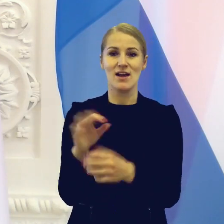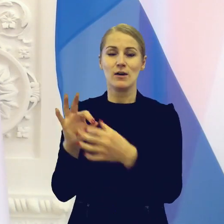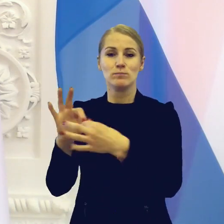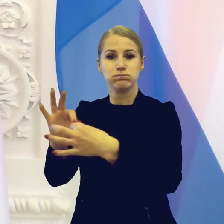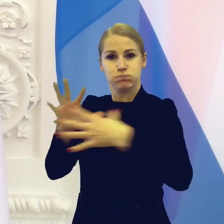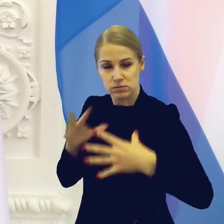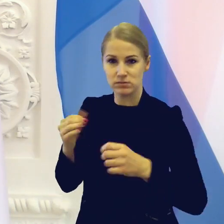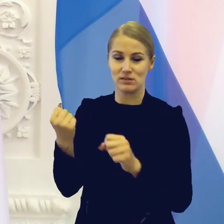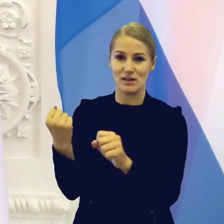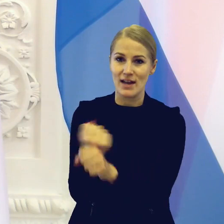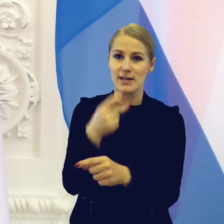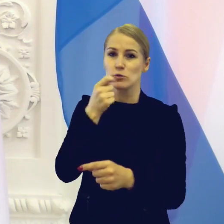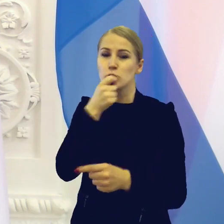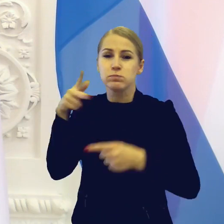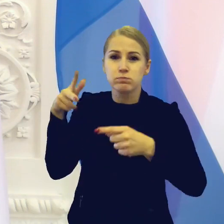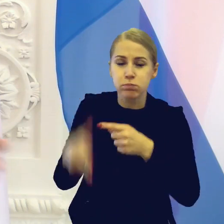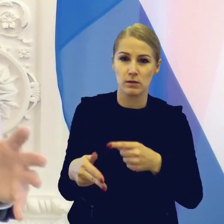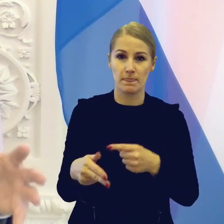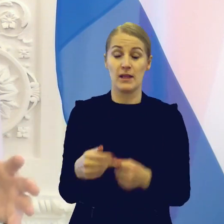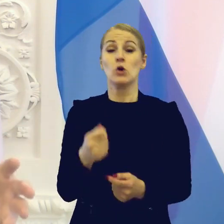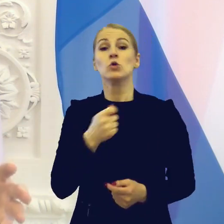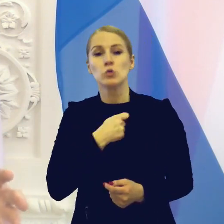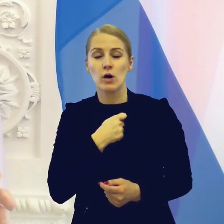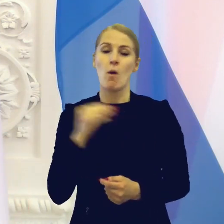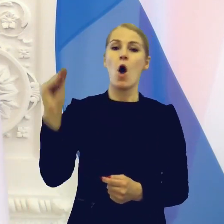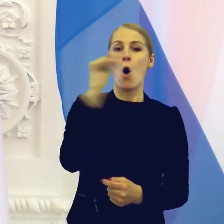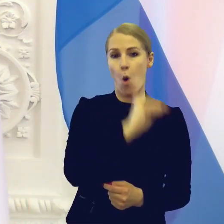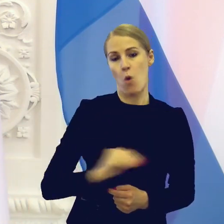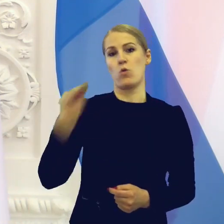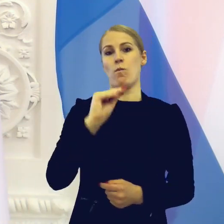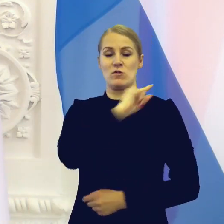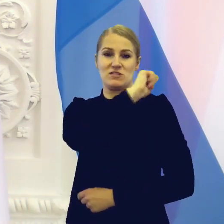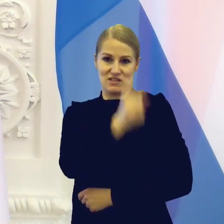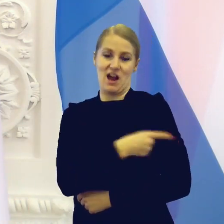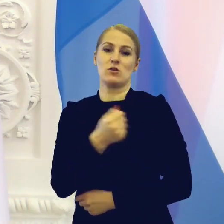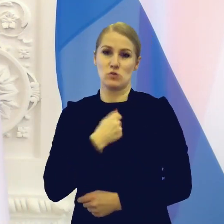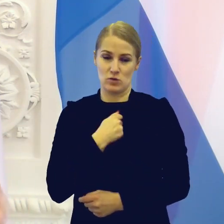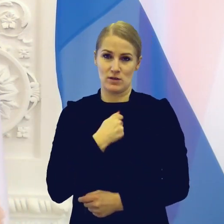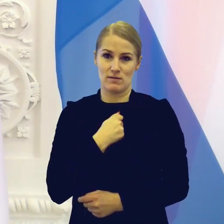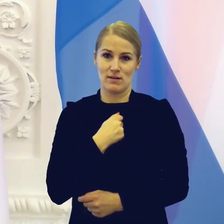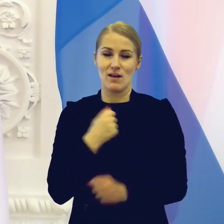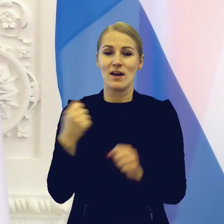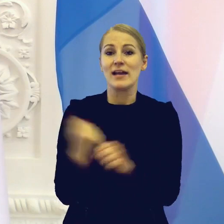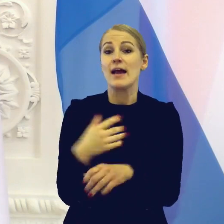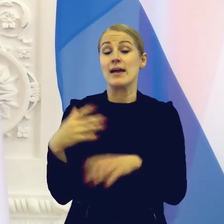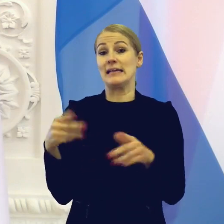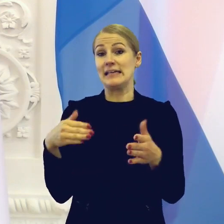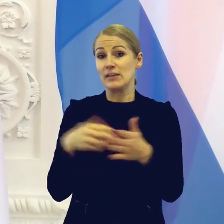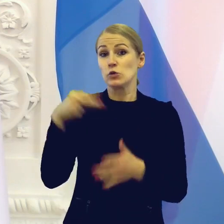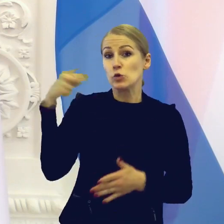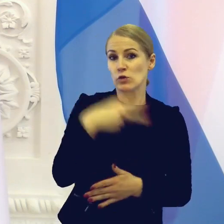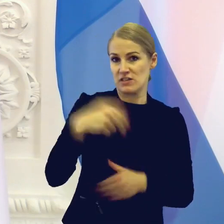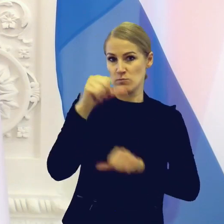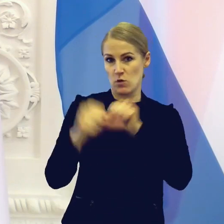yra pateiktas komisijos pasiūlymas, turime Europos Sąjungos galę, bet, žinoma, turime bent 2/3 iki metų galo sumažinti